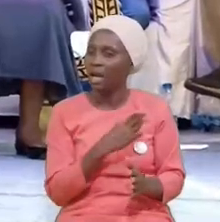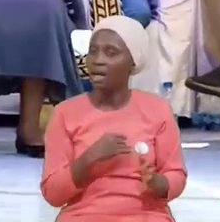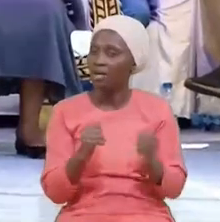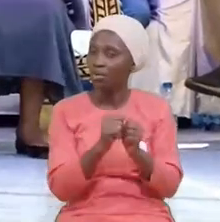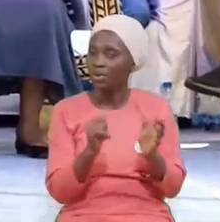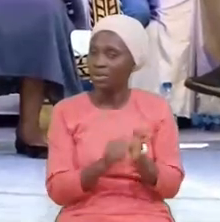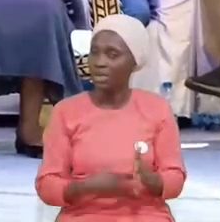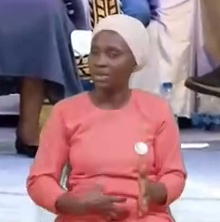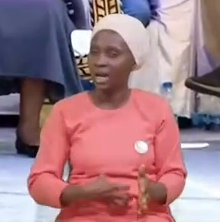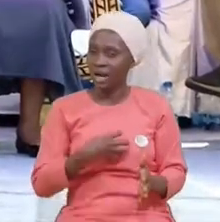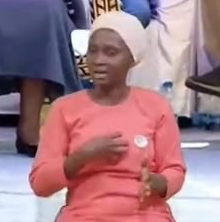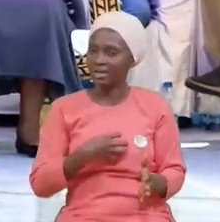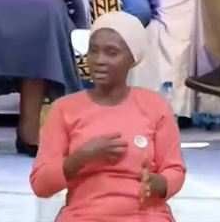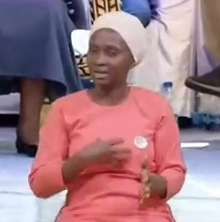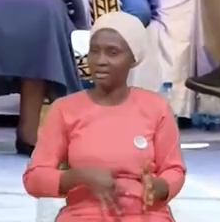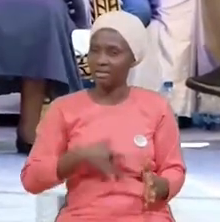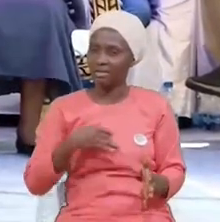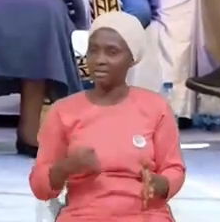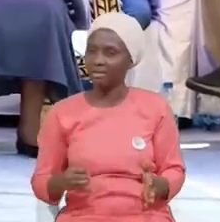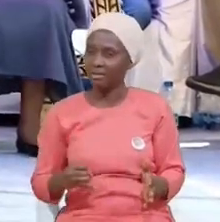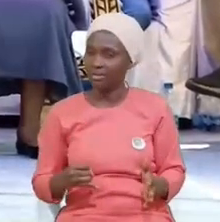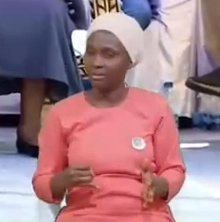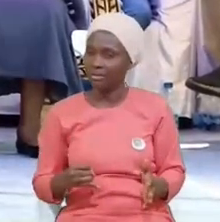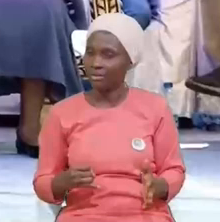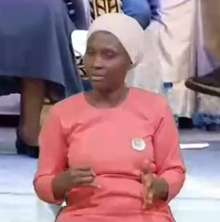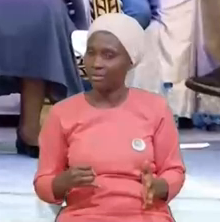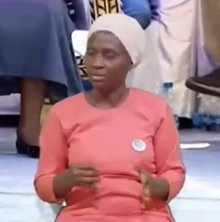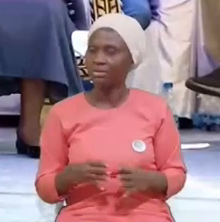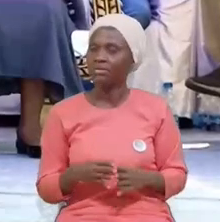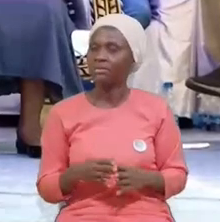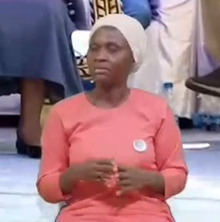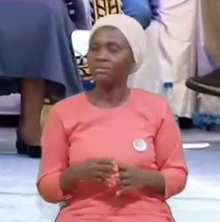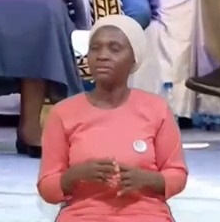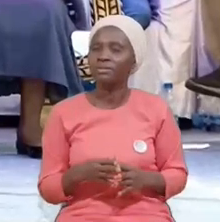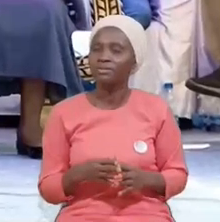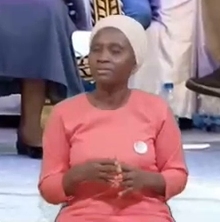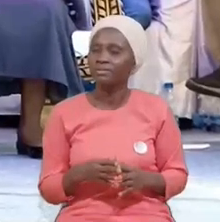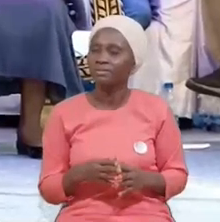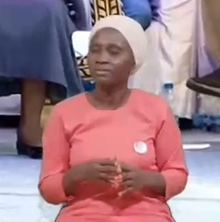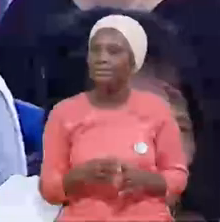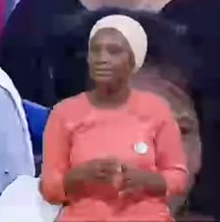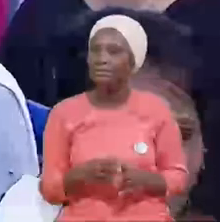Et quand cette passion de colère nous suit toute la vie,